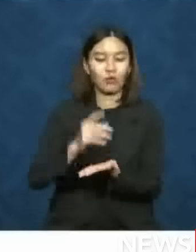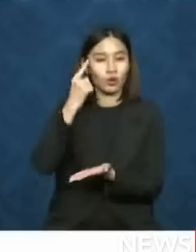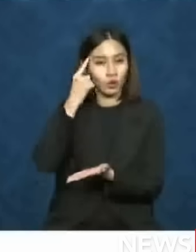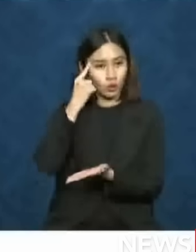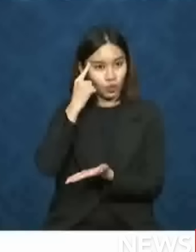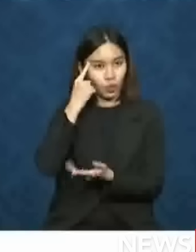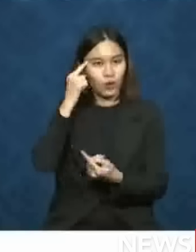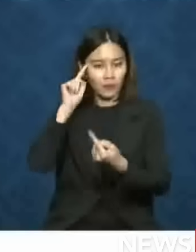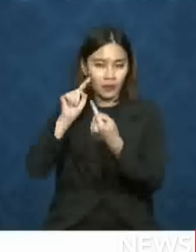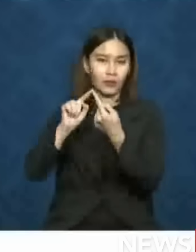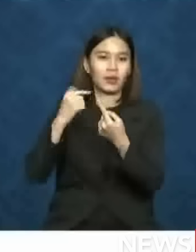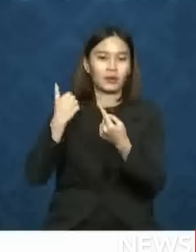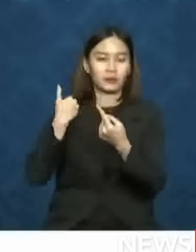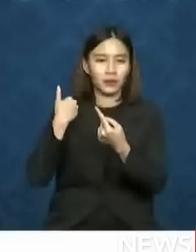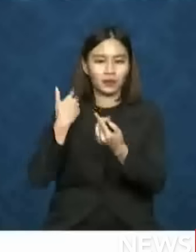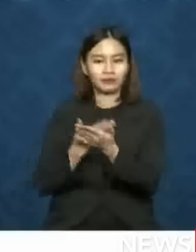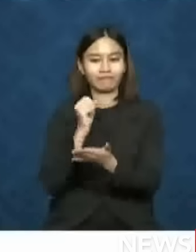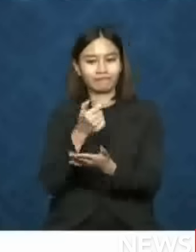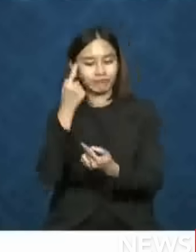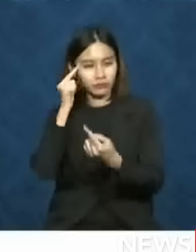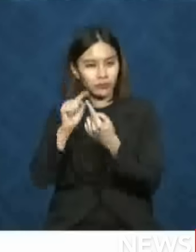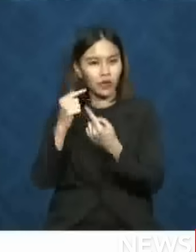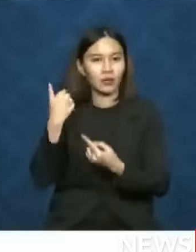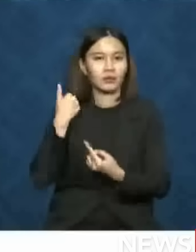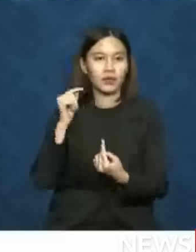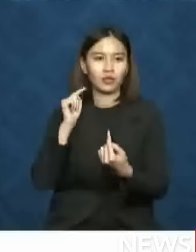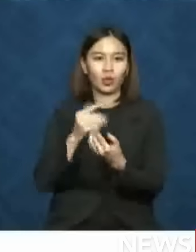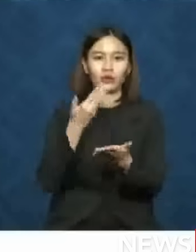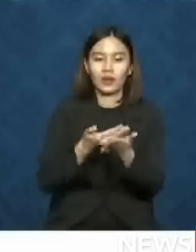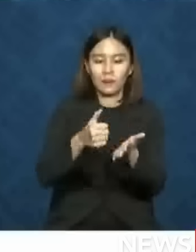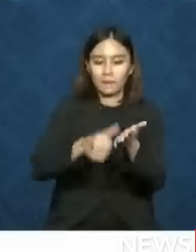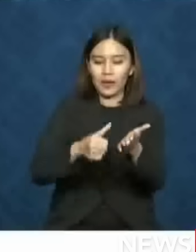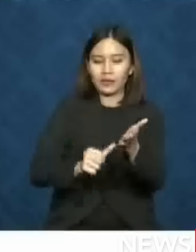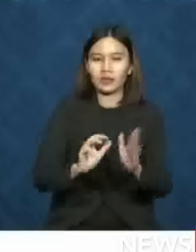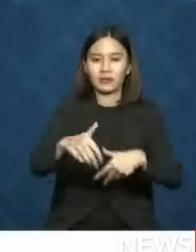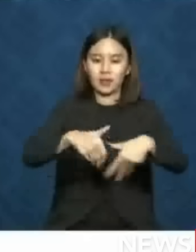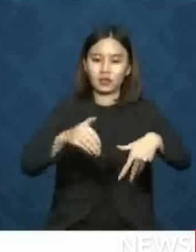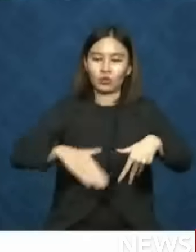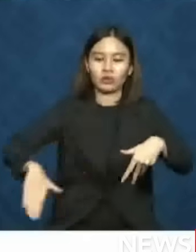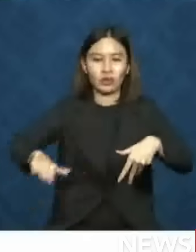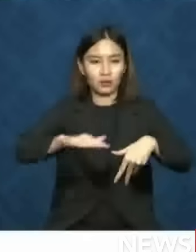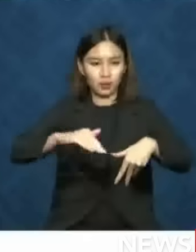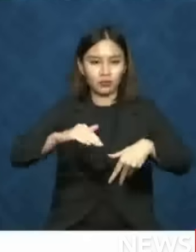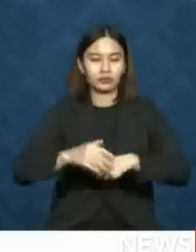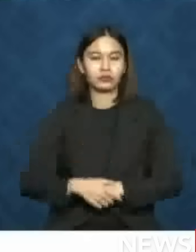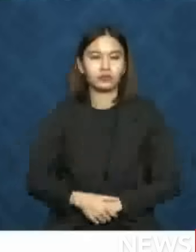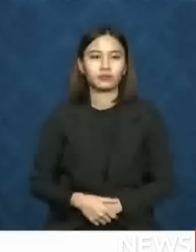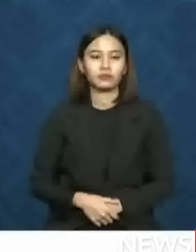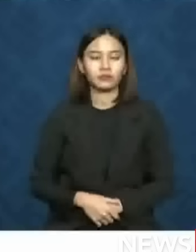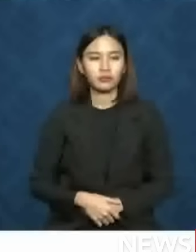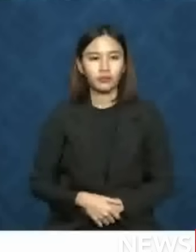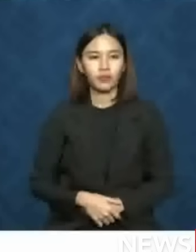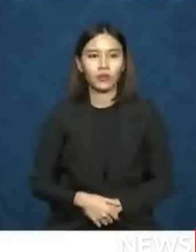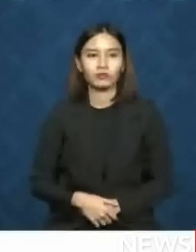ใช้อย่างมีเป้าหมายให้คุ้มกับเงินภาษีของประชาชนทุกบาททุกสตางค์